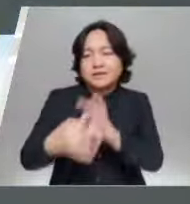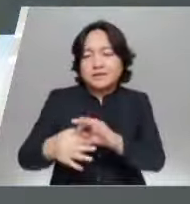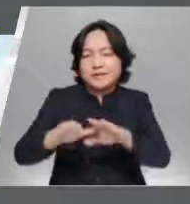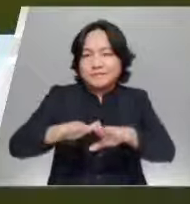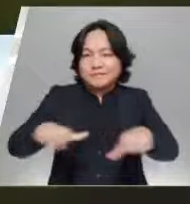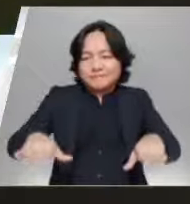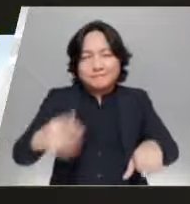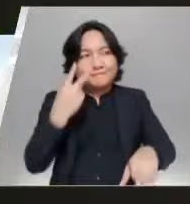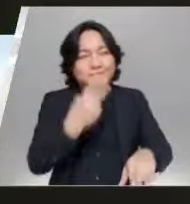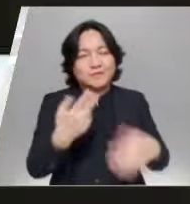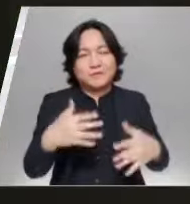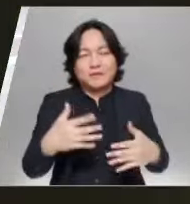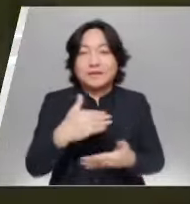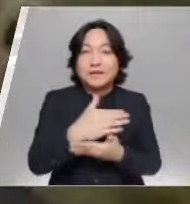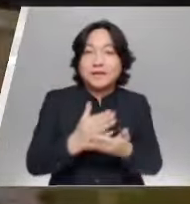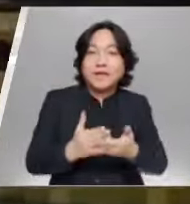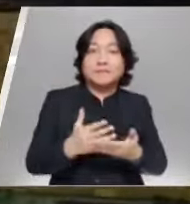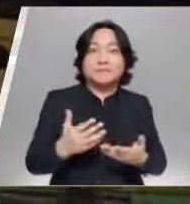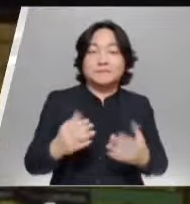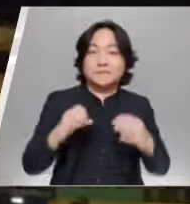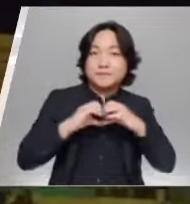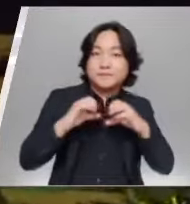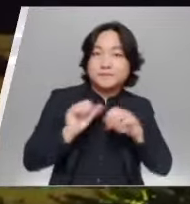kapuso artists.